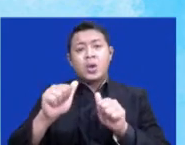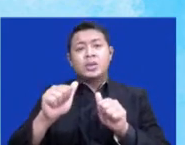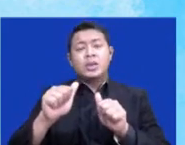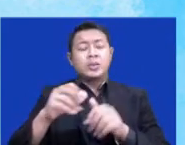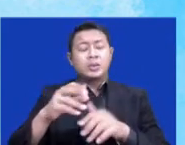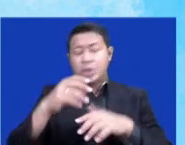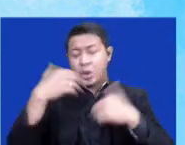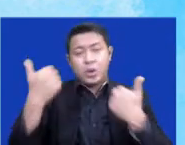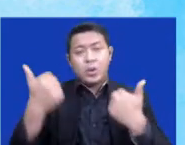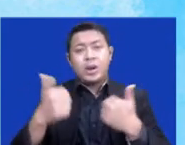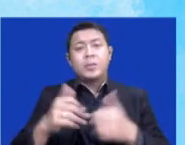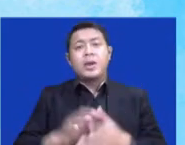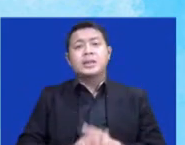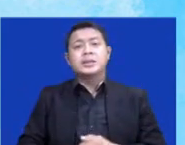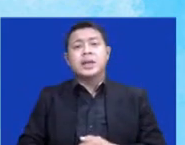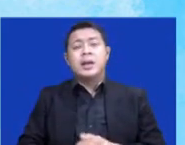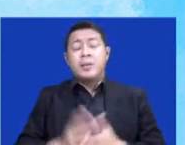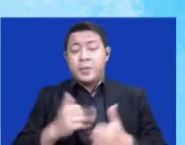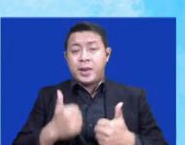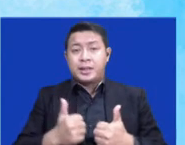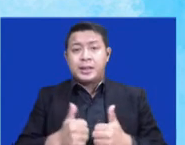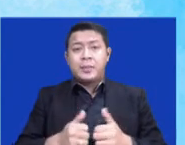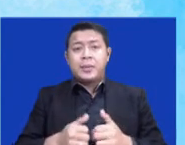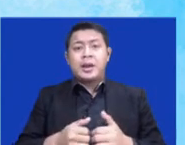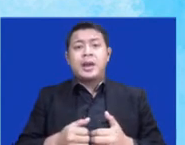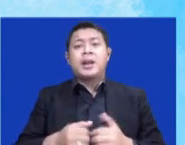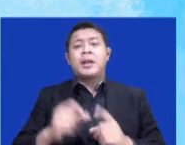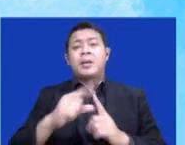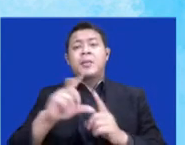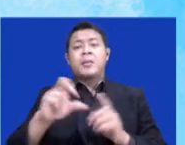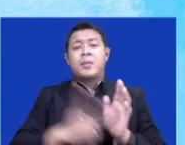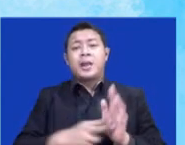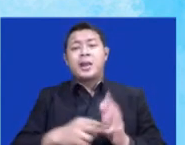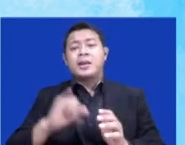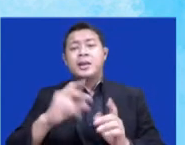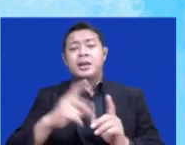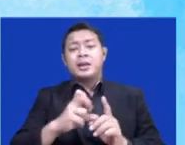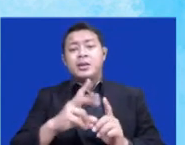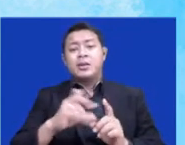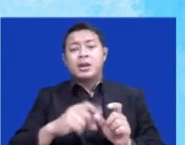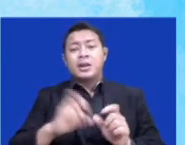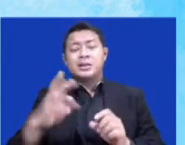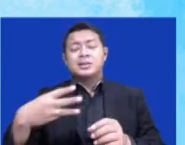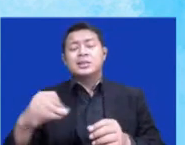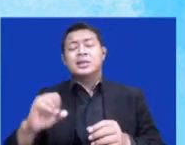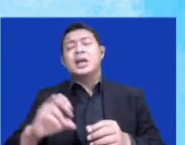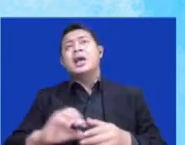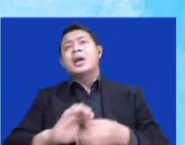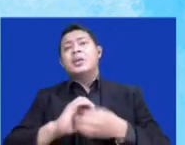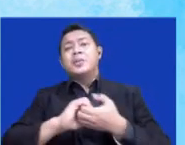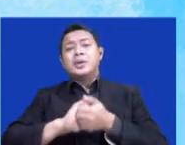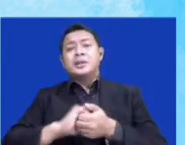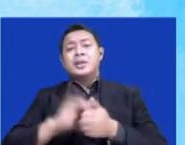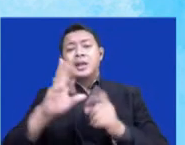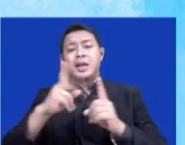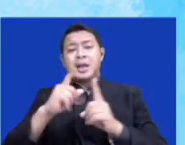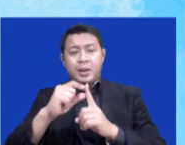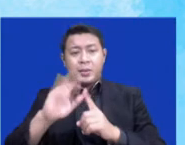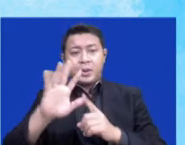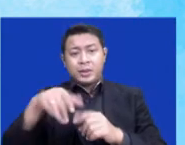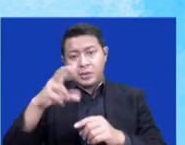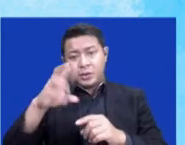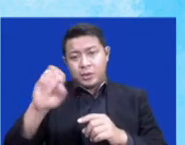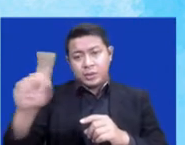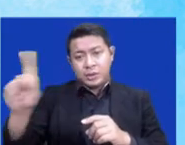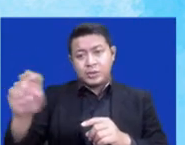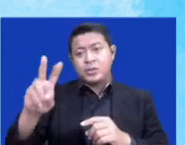muda, memantapkan plan Indonesia untuk menjadikan CISDI sebagai mitra YHP untuk periode 2021-2025. CISDI